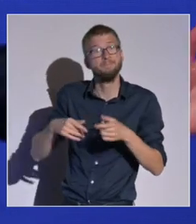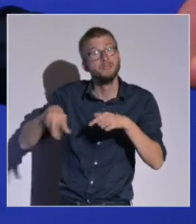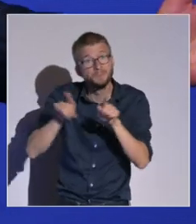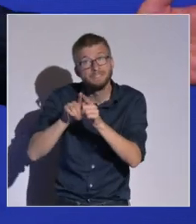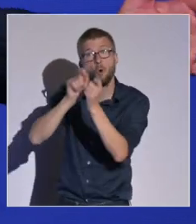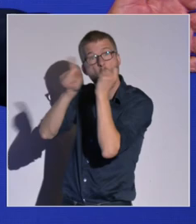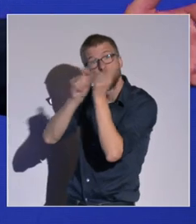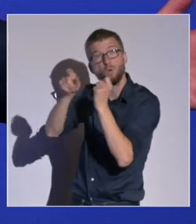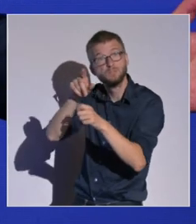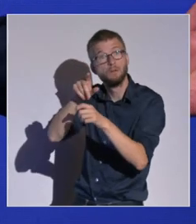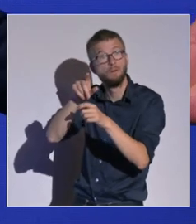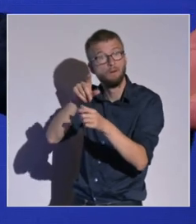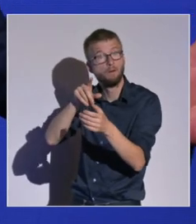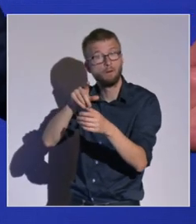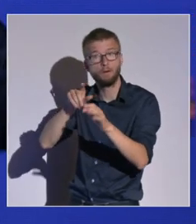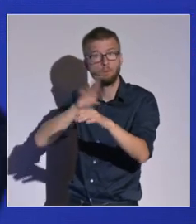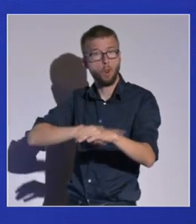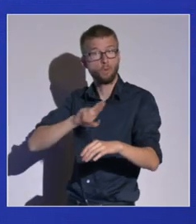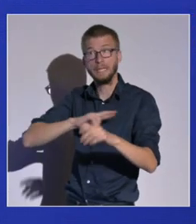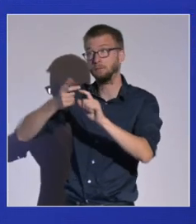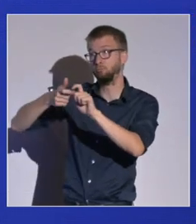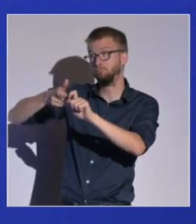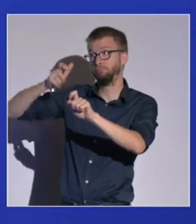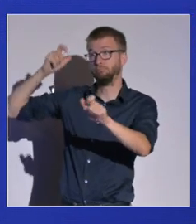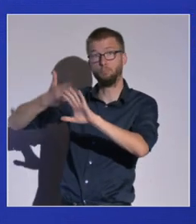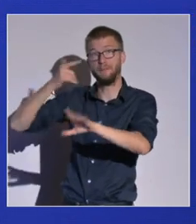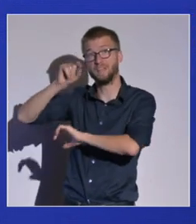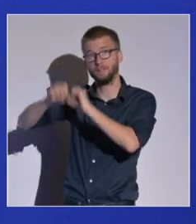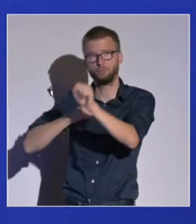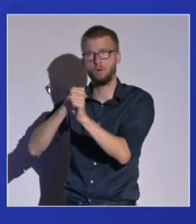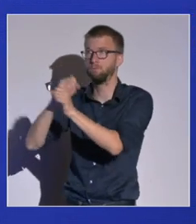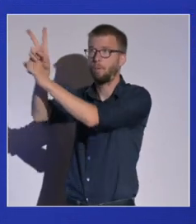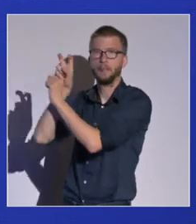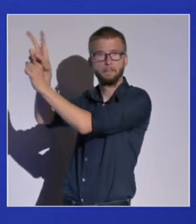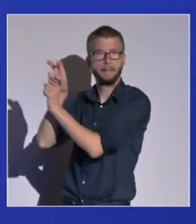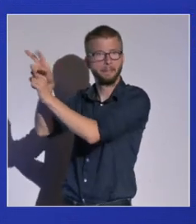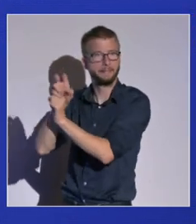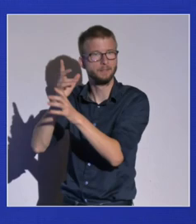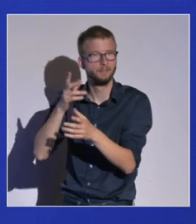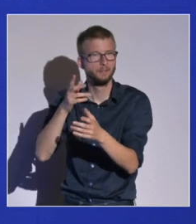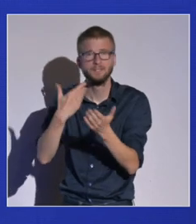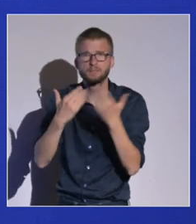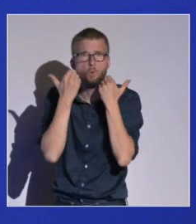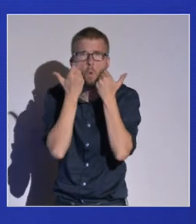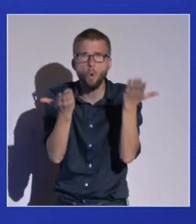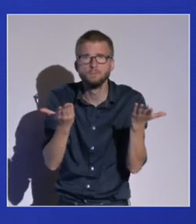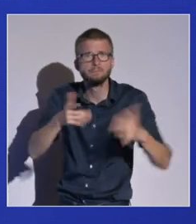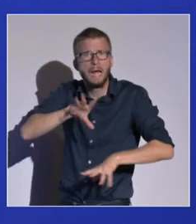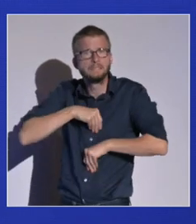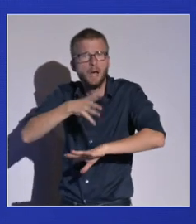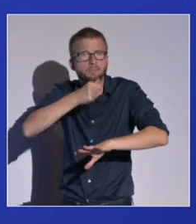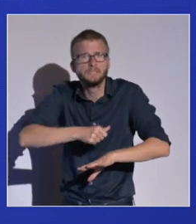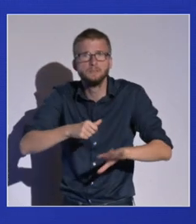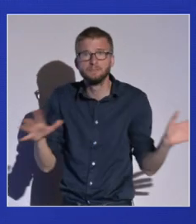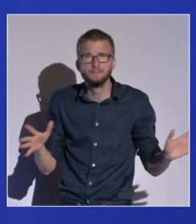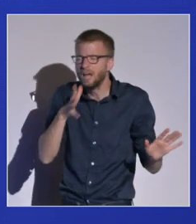les pensions que depuis 20 ans on met à leur charge. Ceci est une honte. C'est inacceptable. C'est